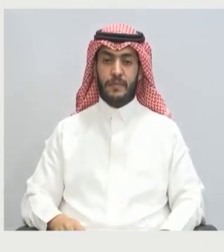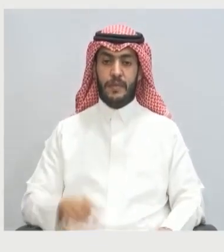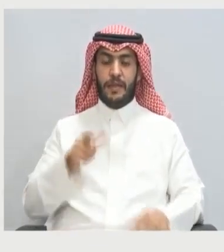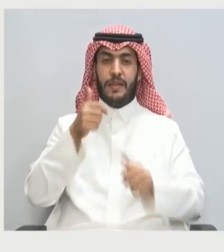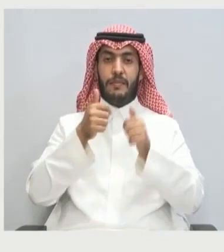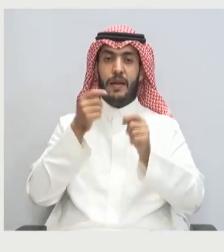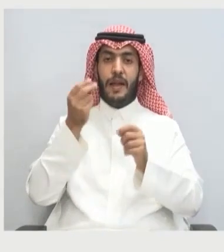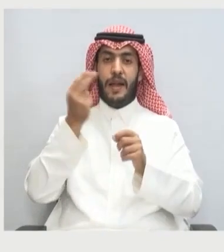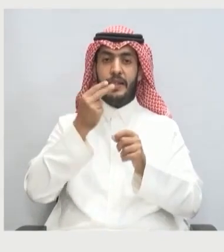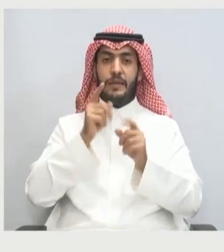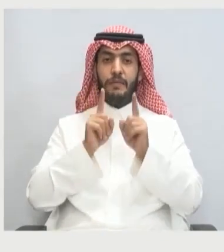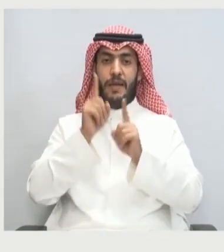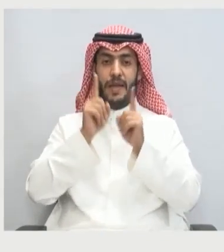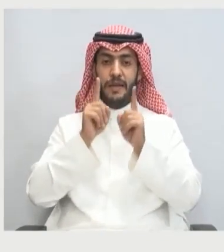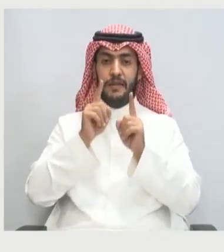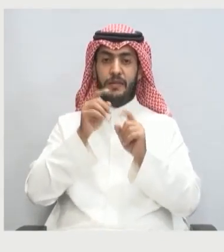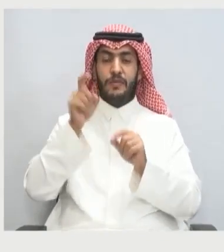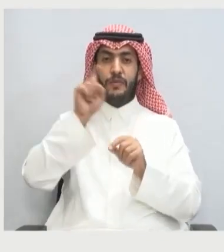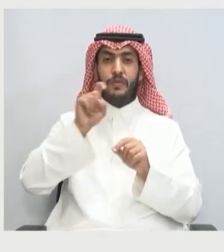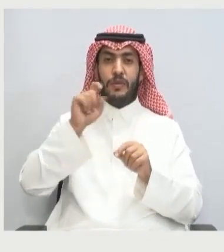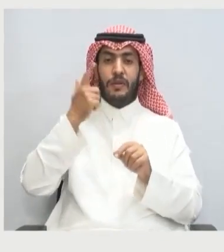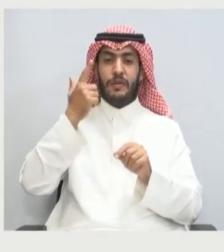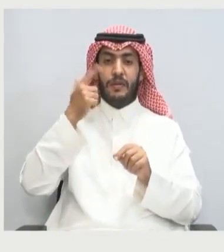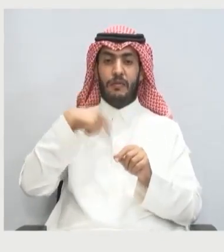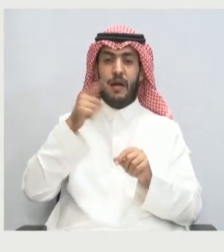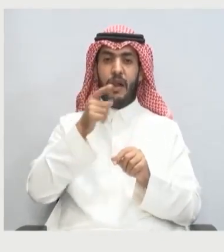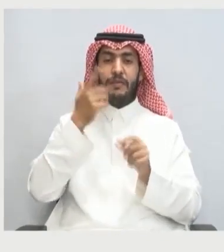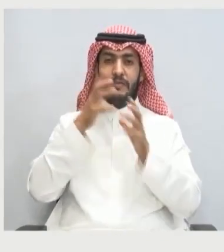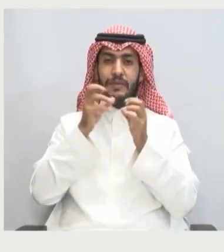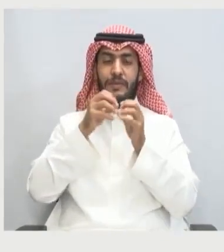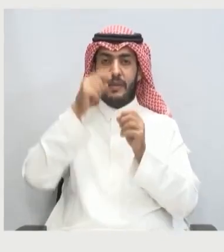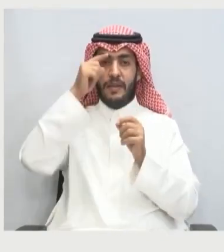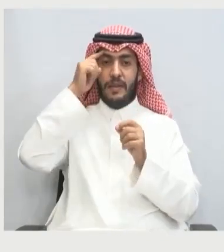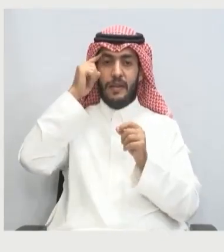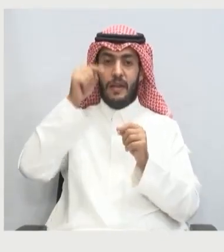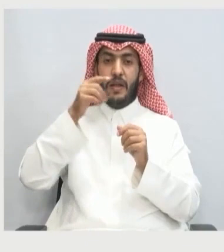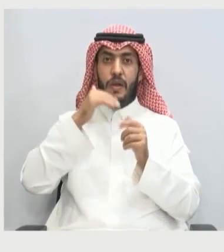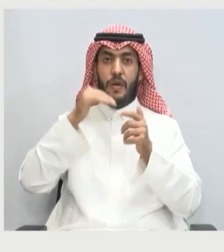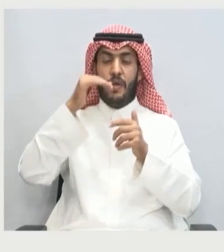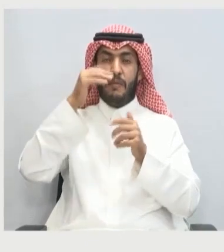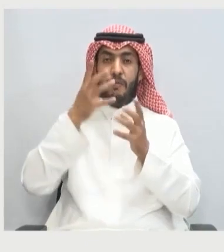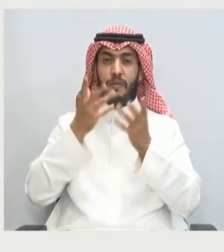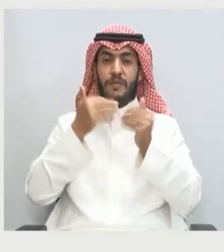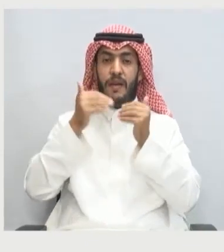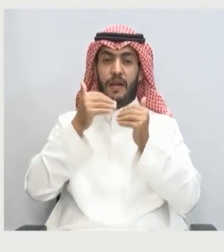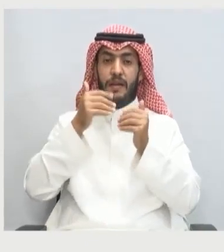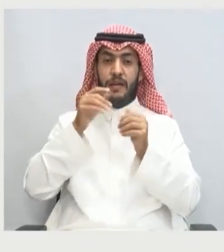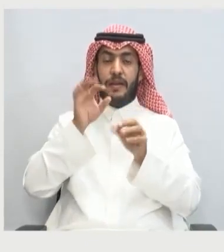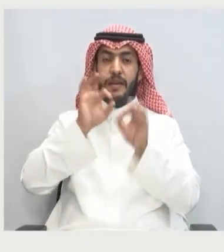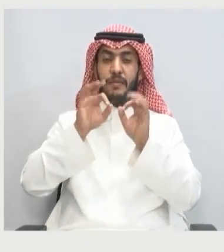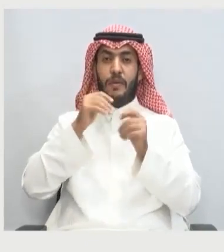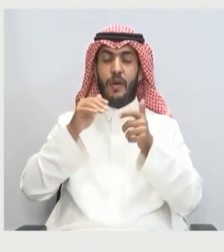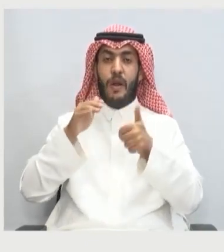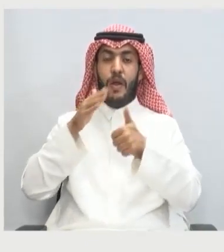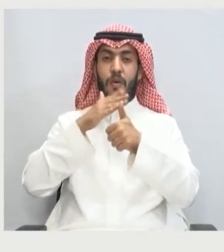اختبار الرسم البياني سؤال ماذا قرات استنتج اذا كانت رتبه الماده المتفاعله في تفاعل كيميائي